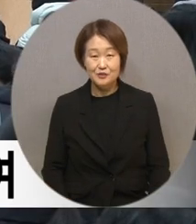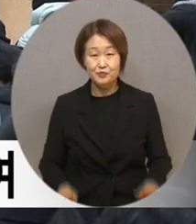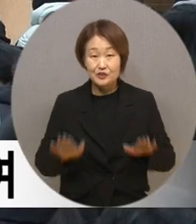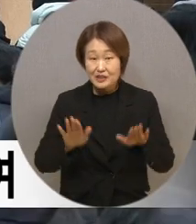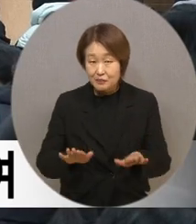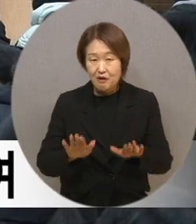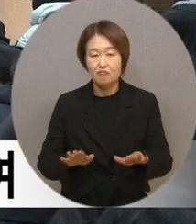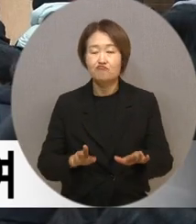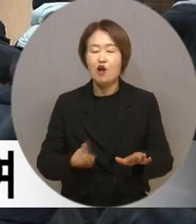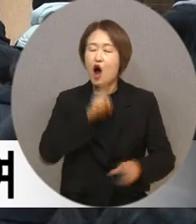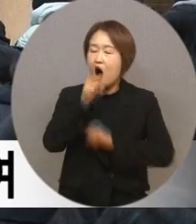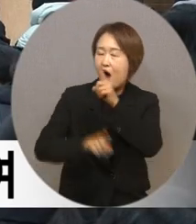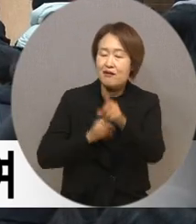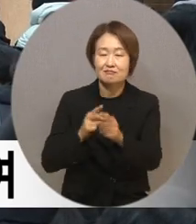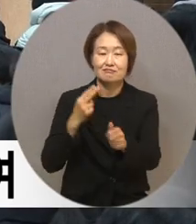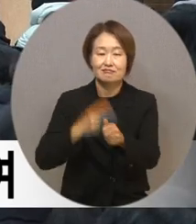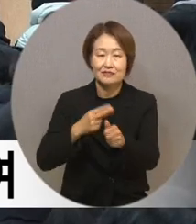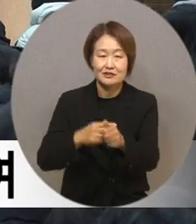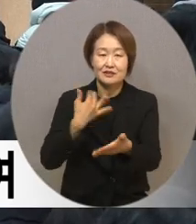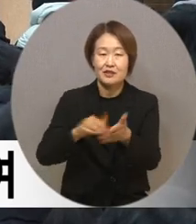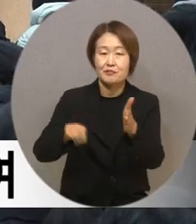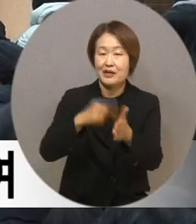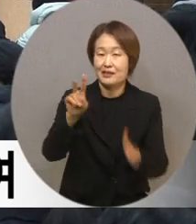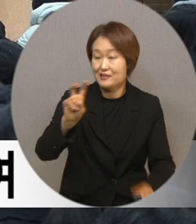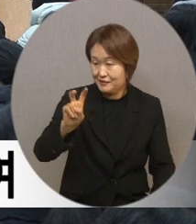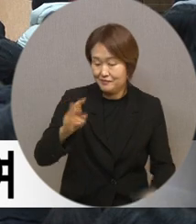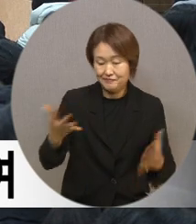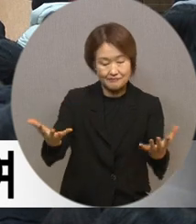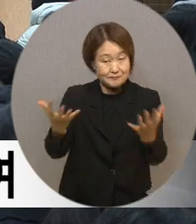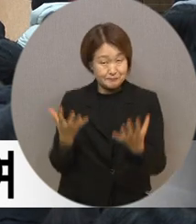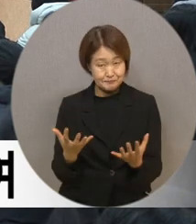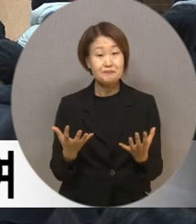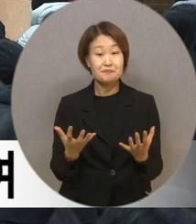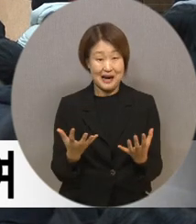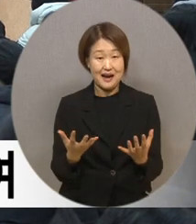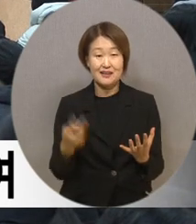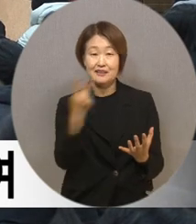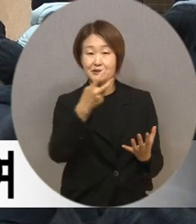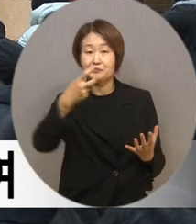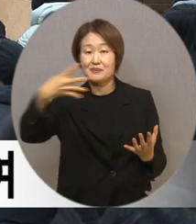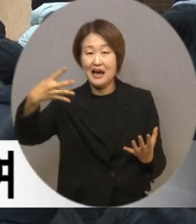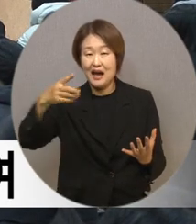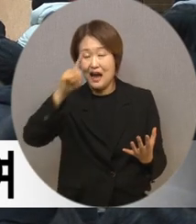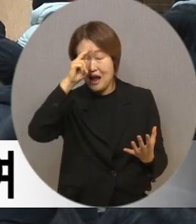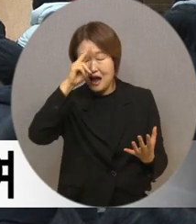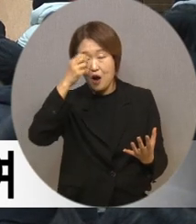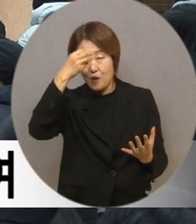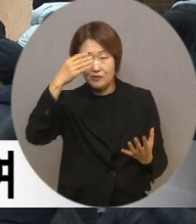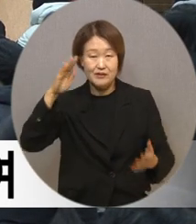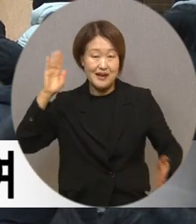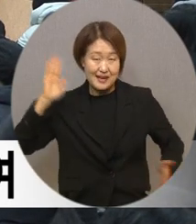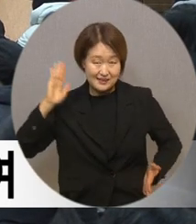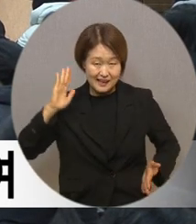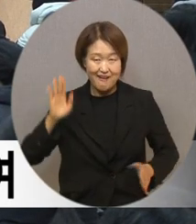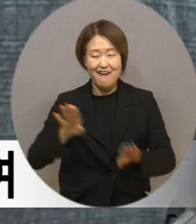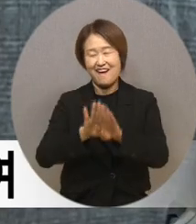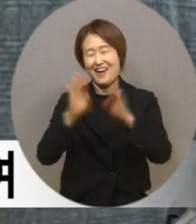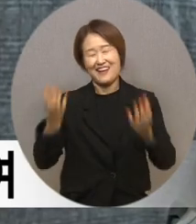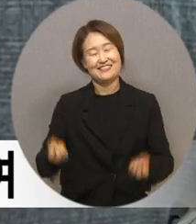달 수강생과 강사 등 120여 명이 참석한 가운데 2024년 중고생 아카데미 개강식이